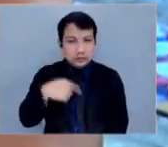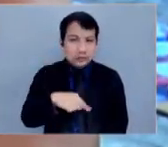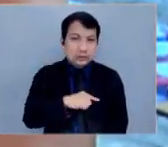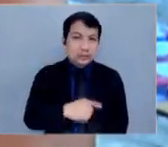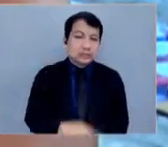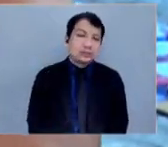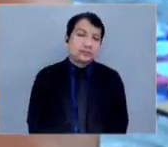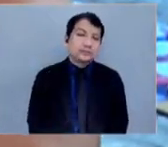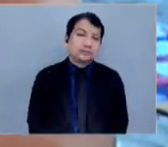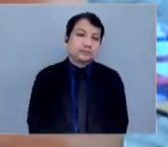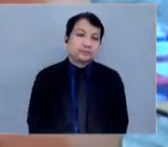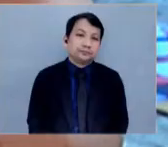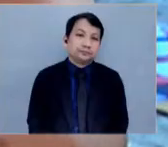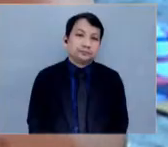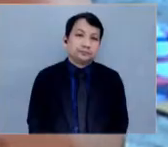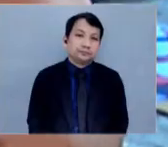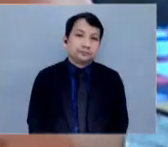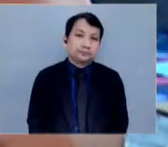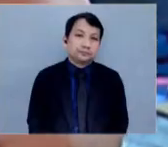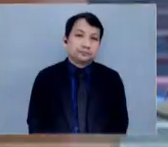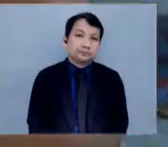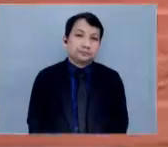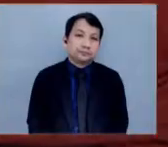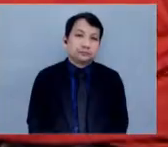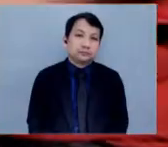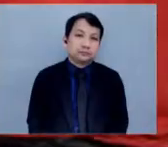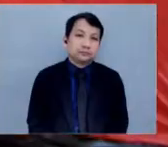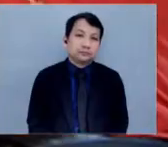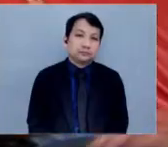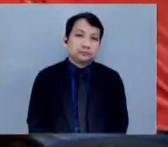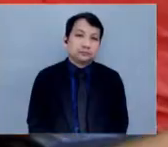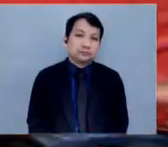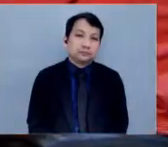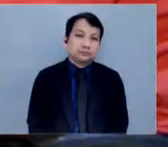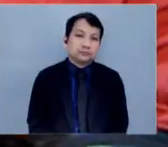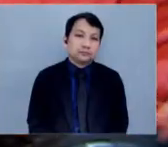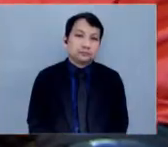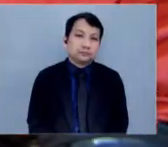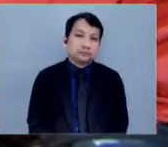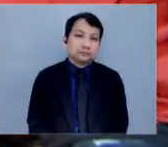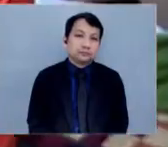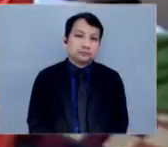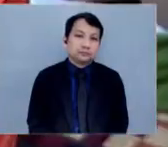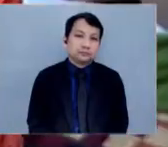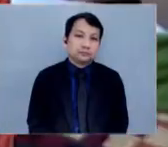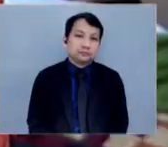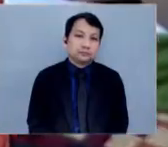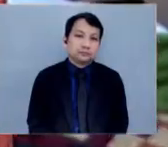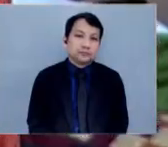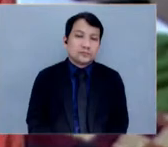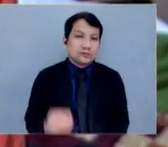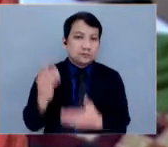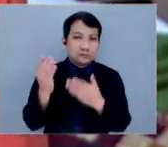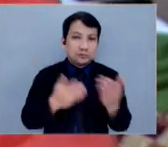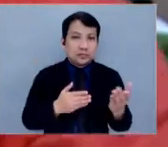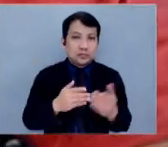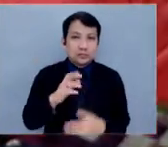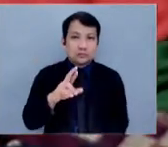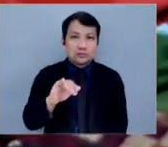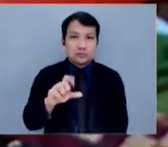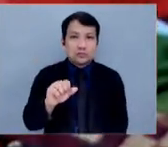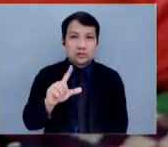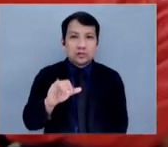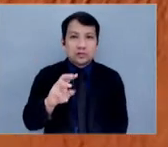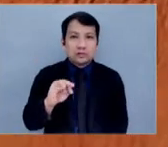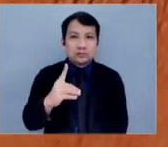Kasi biglaan lang po yung sunog. Wala namang nabitbit na kahit anong gamit si Rosario Almadin.